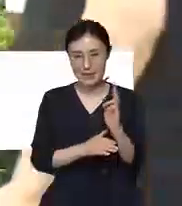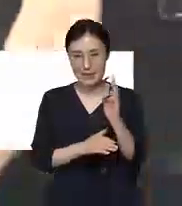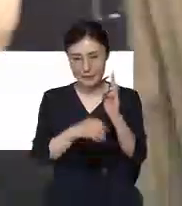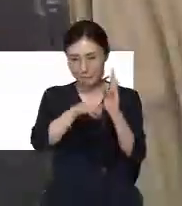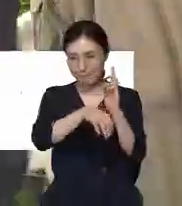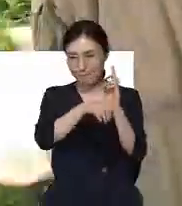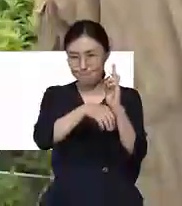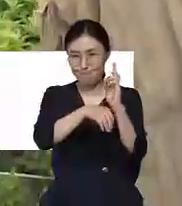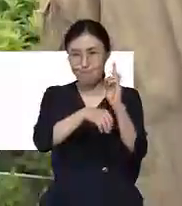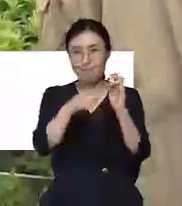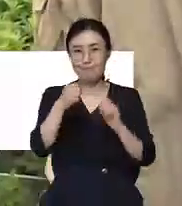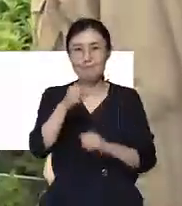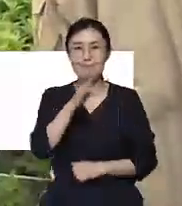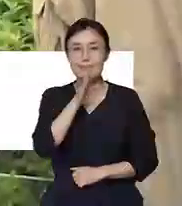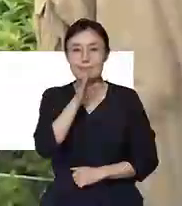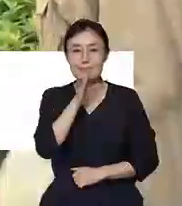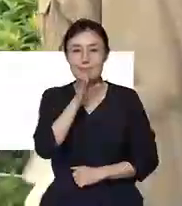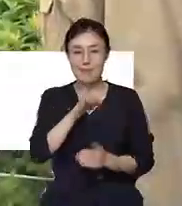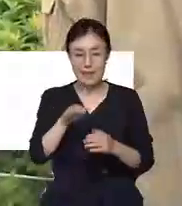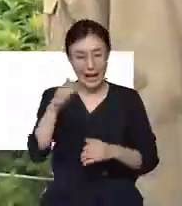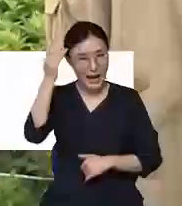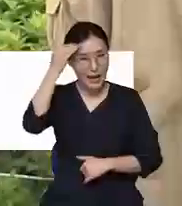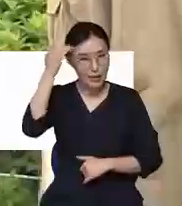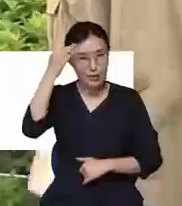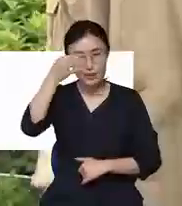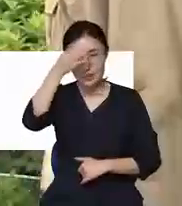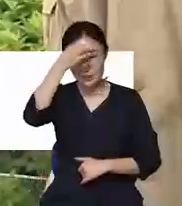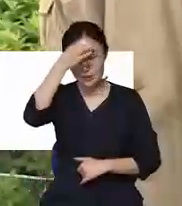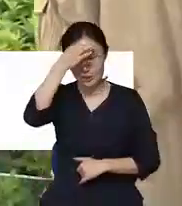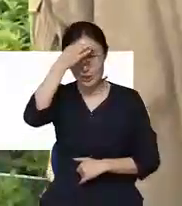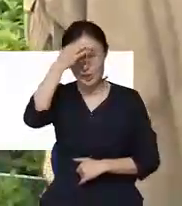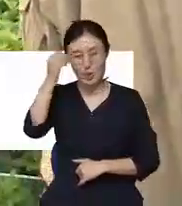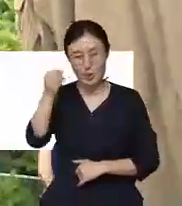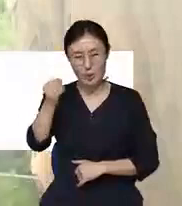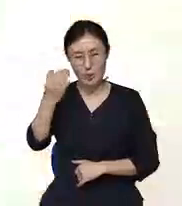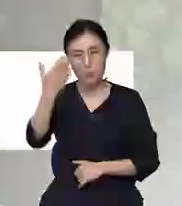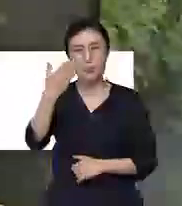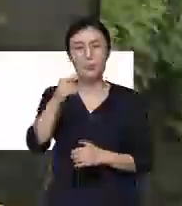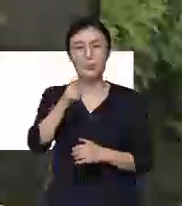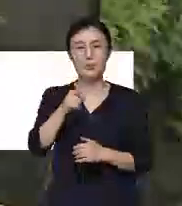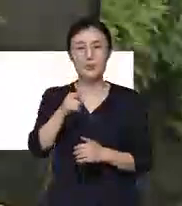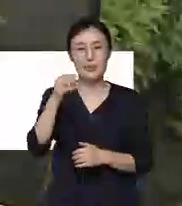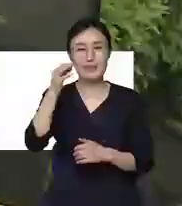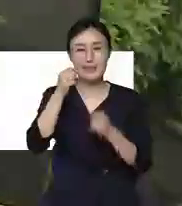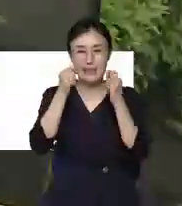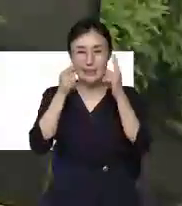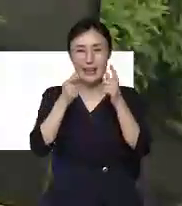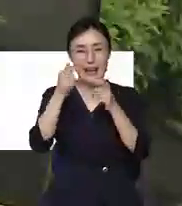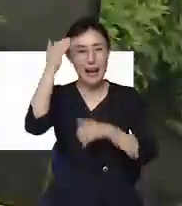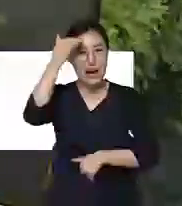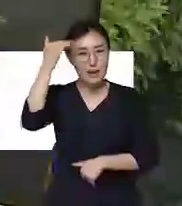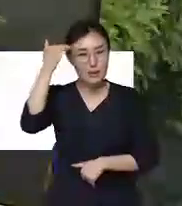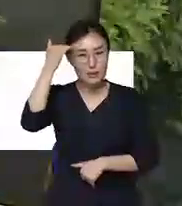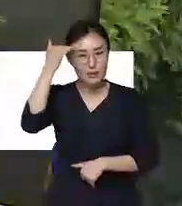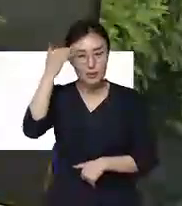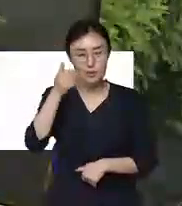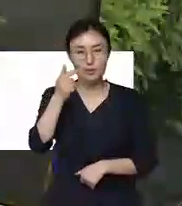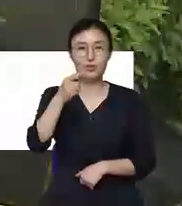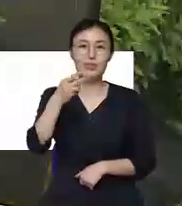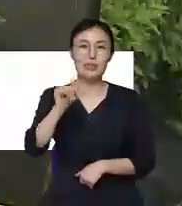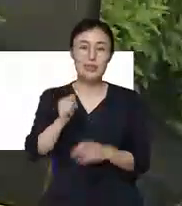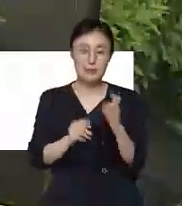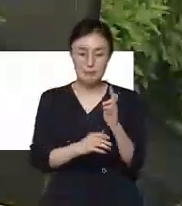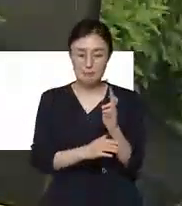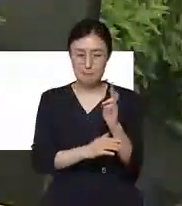해가지고 정말 저희 대한민국 기술이 발전이 많이 했구나를. 우리나라가 누리호를 발사하게